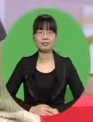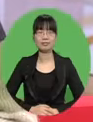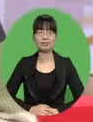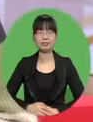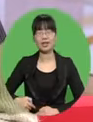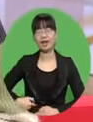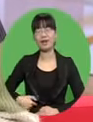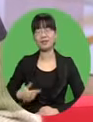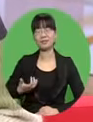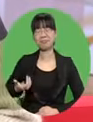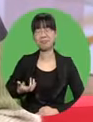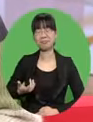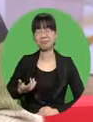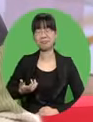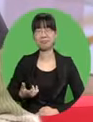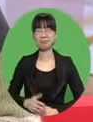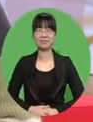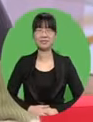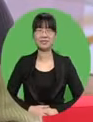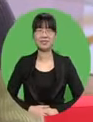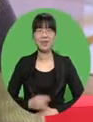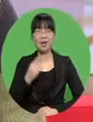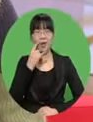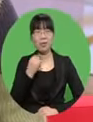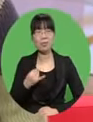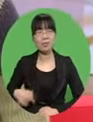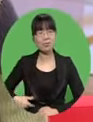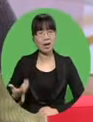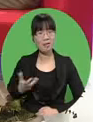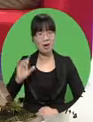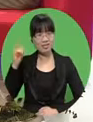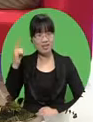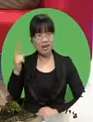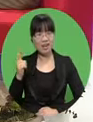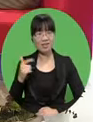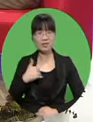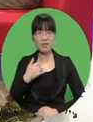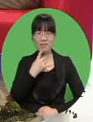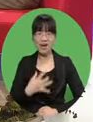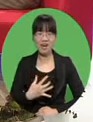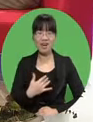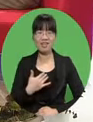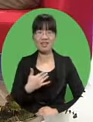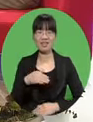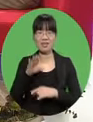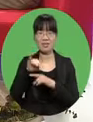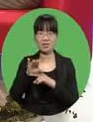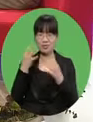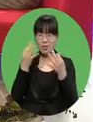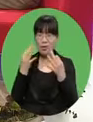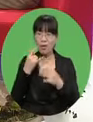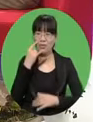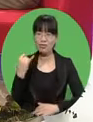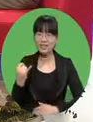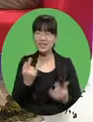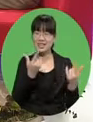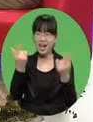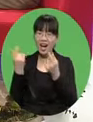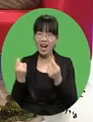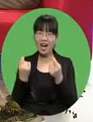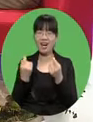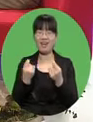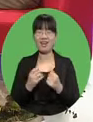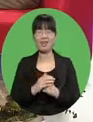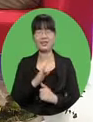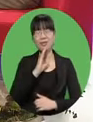아유 배 아파라. 어머님들 배 안 아프셨어요? 네. 저만 이런 거예요? 오늘 방송 보고 계시는 모든 어머님들이 네. 전부 다 로망이죠